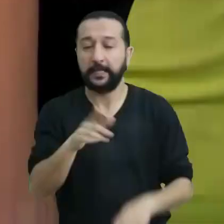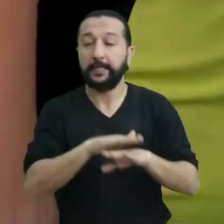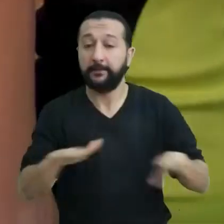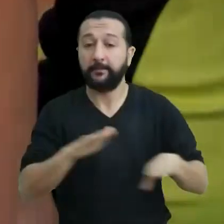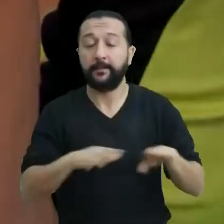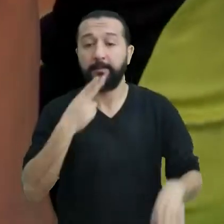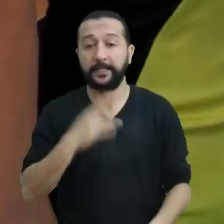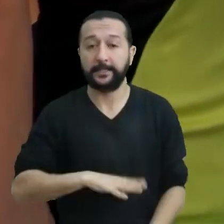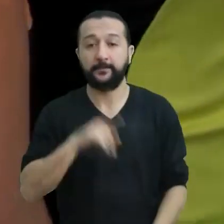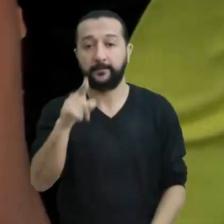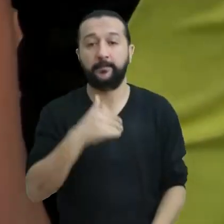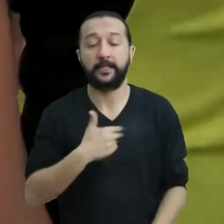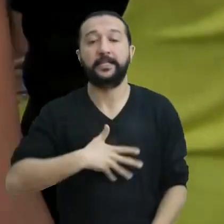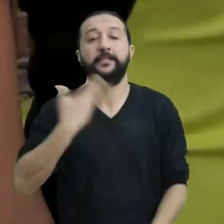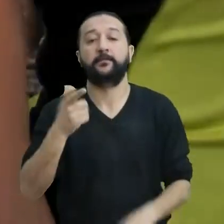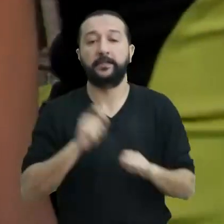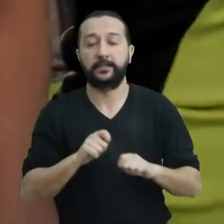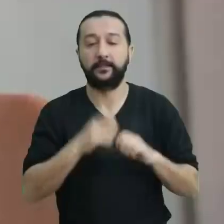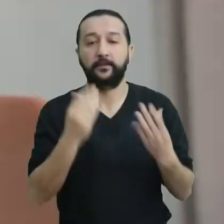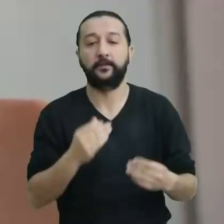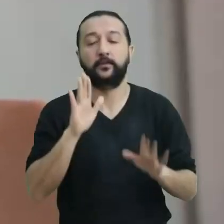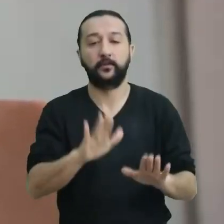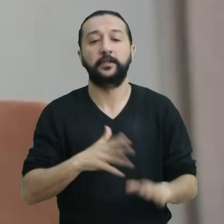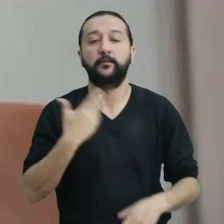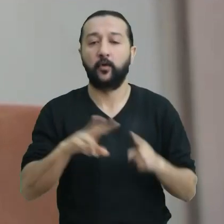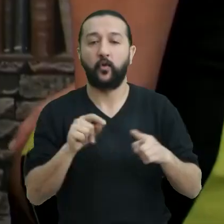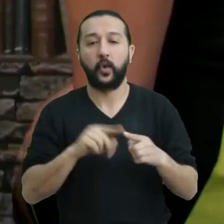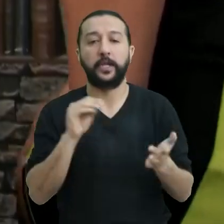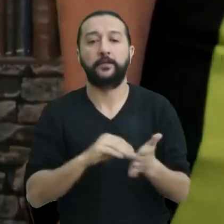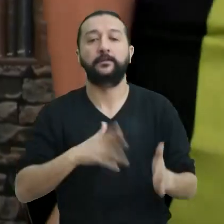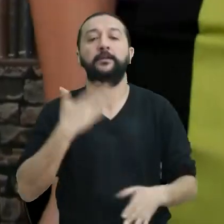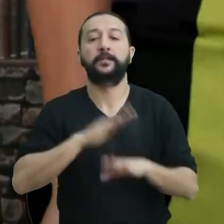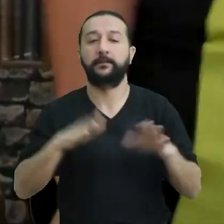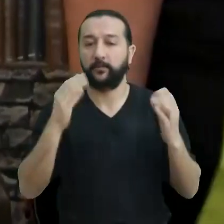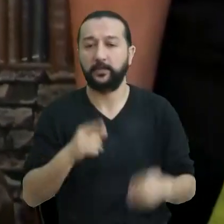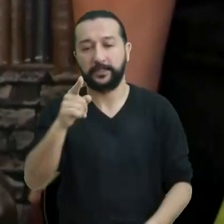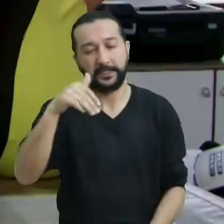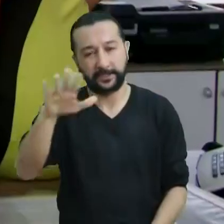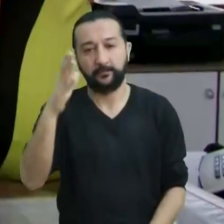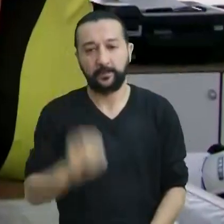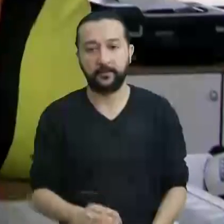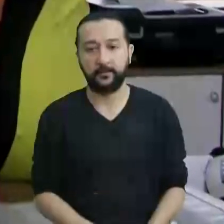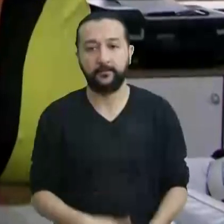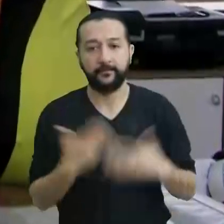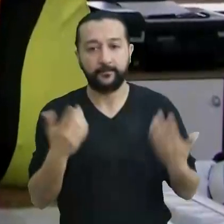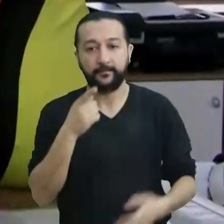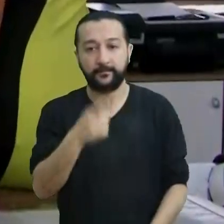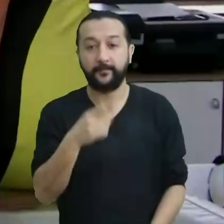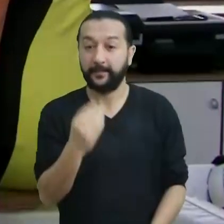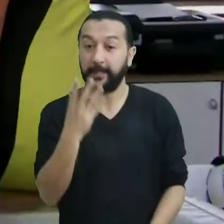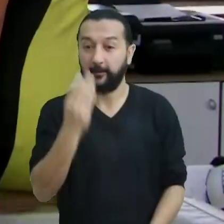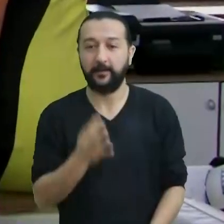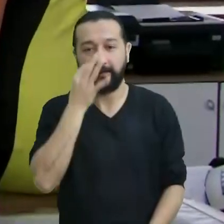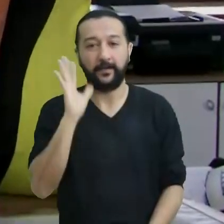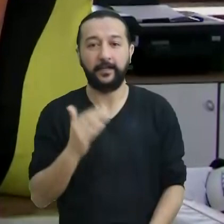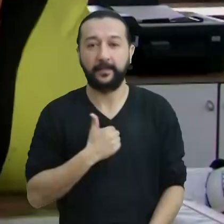Tamam kızım tamam. Ben vazgeçtim, bir şey yazdırmak istemiyorum. Not mod aldırmayacağım, tamam sen çıkabilirsin. Ay bu iyi